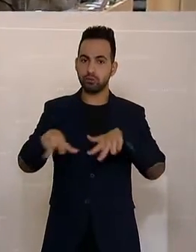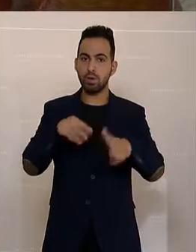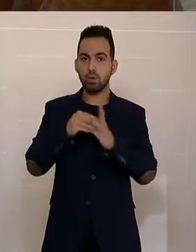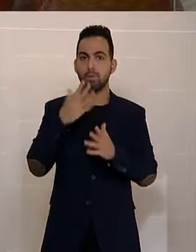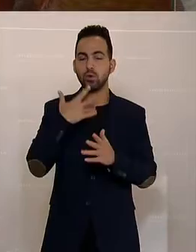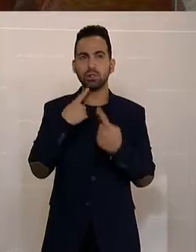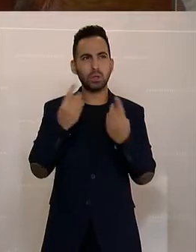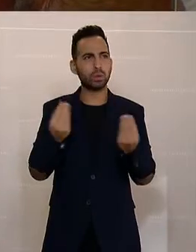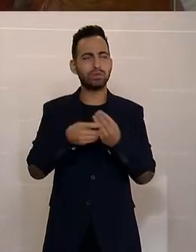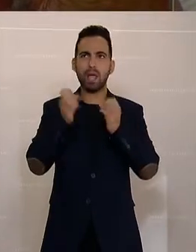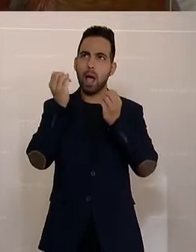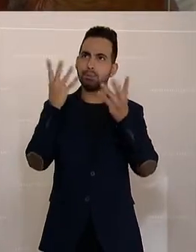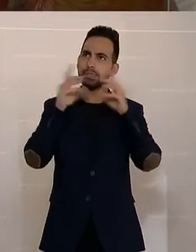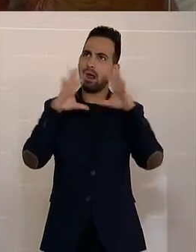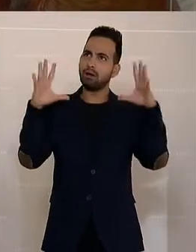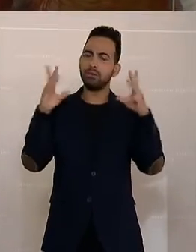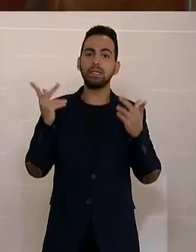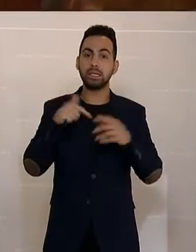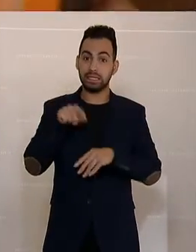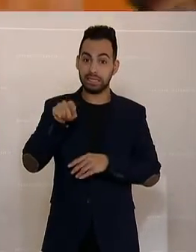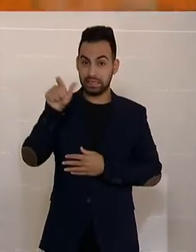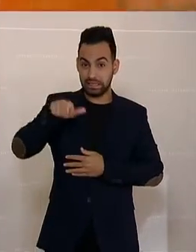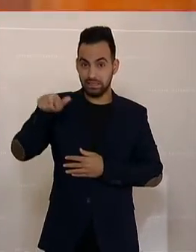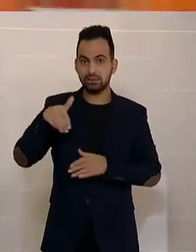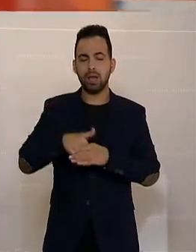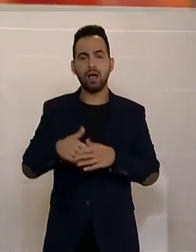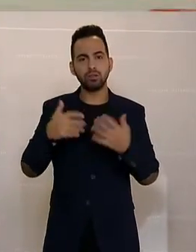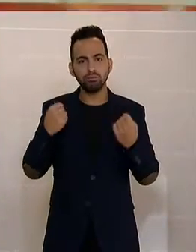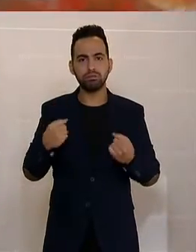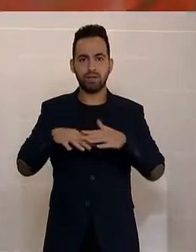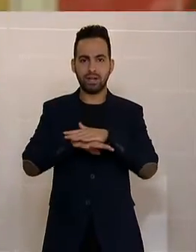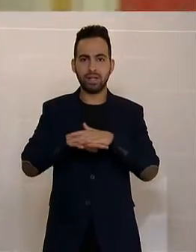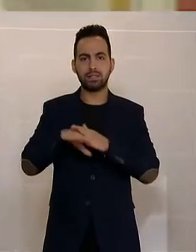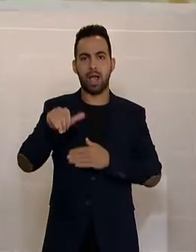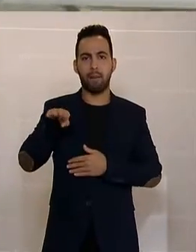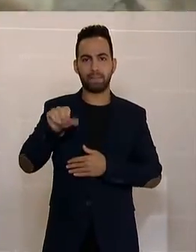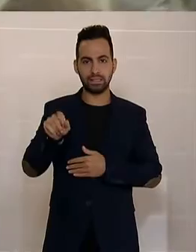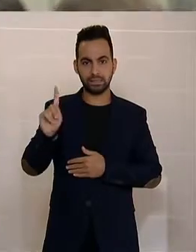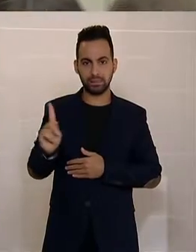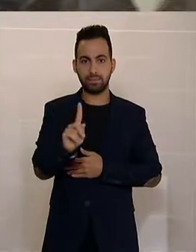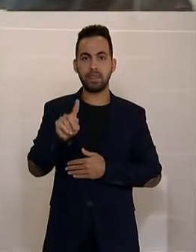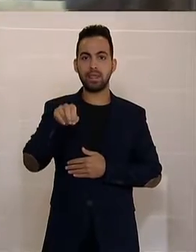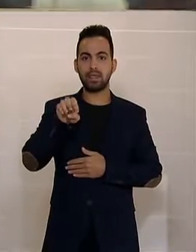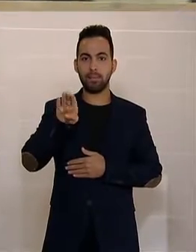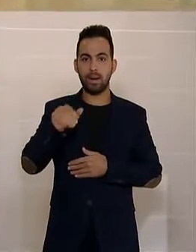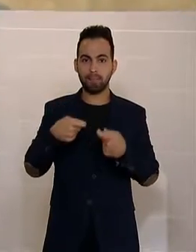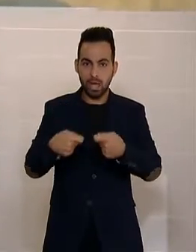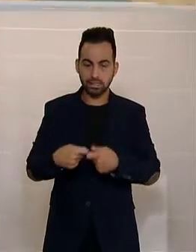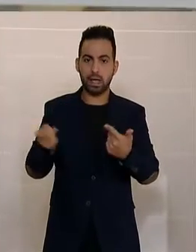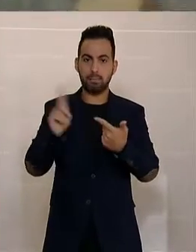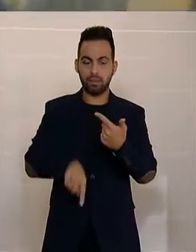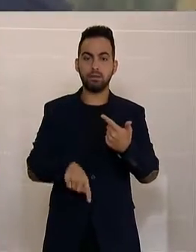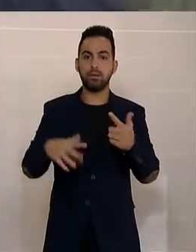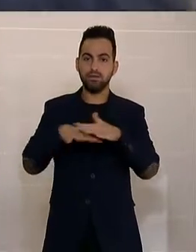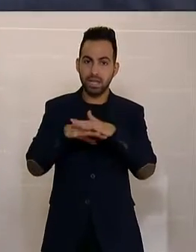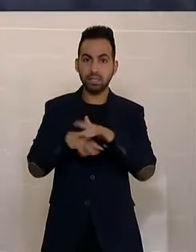das so abstrakt vorstellt, die sind wiederum total stark vernetzt mit dem AMS, mit den Nebenmaßnahmen. Das wird